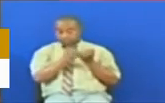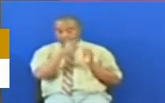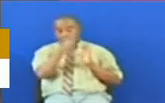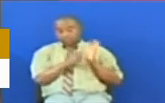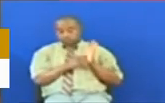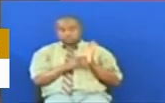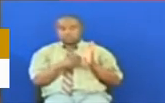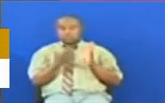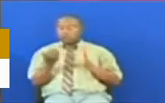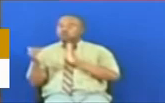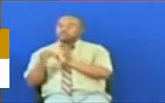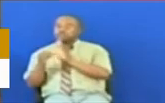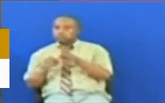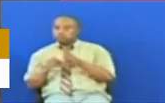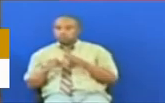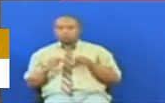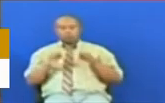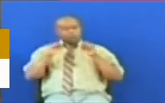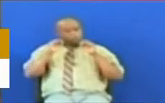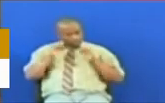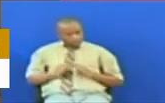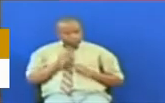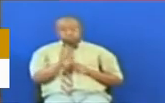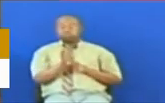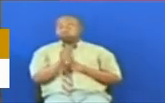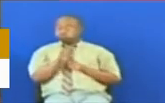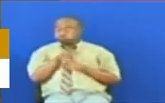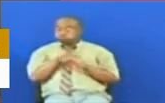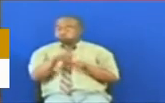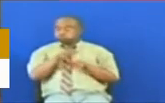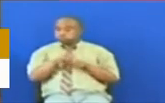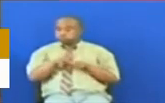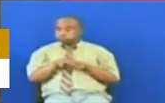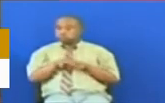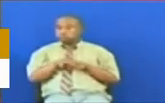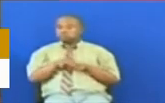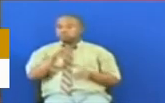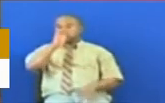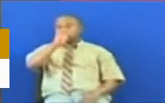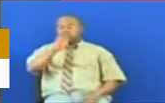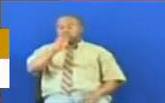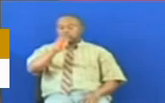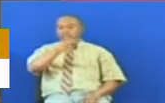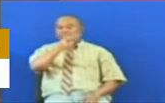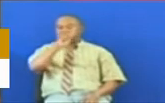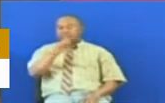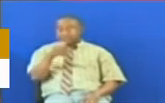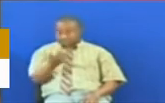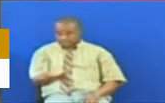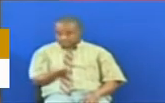sheria hii ni lazima zielezee EEZ, yani exclusive economic